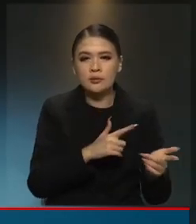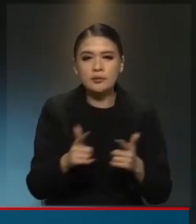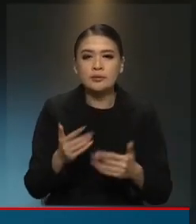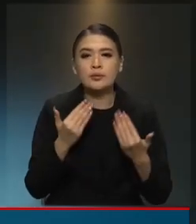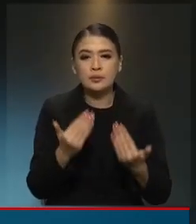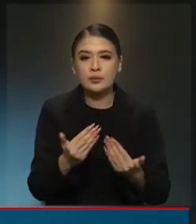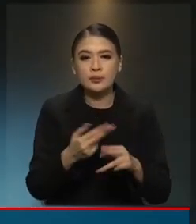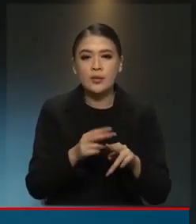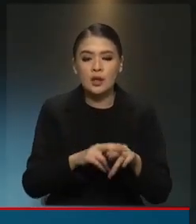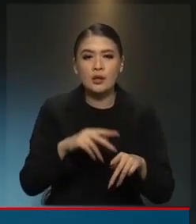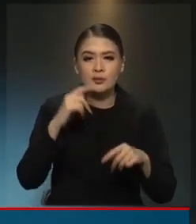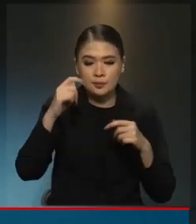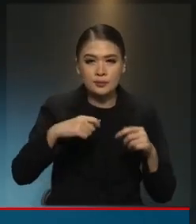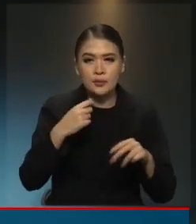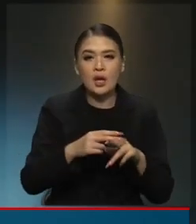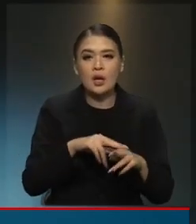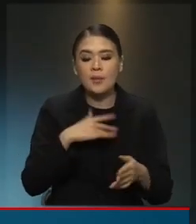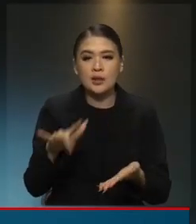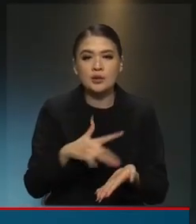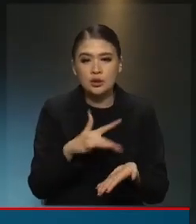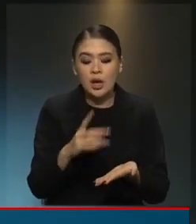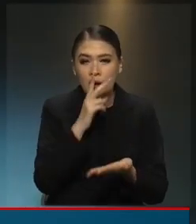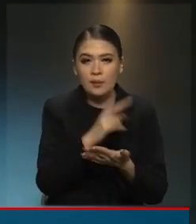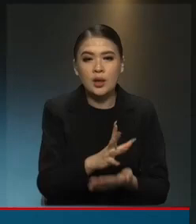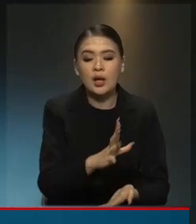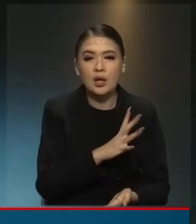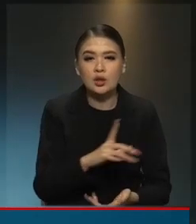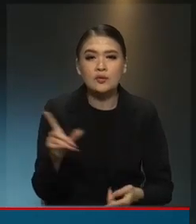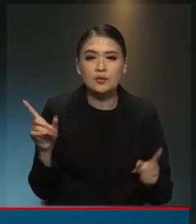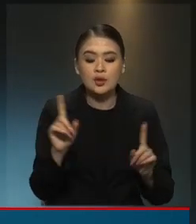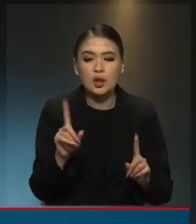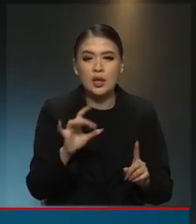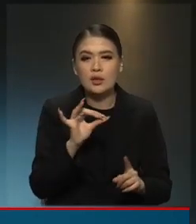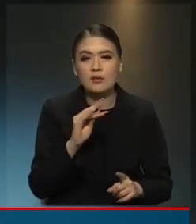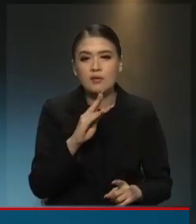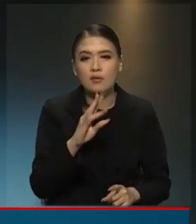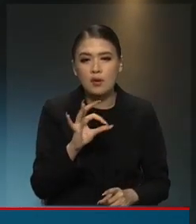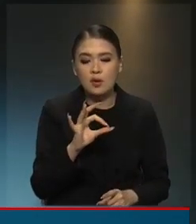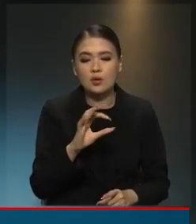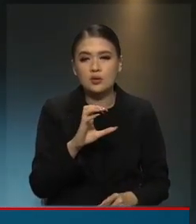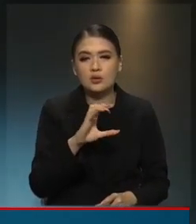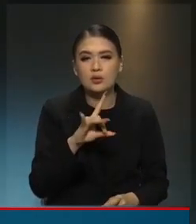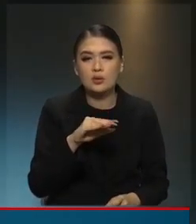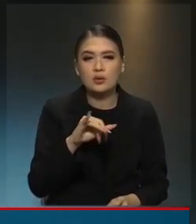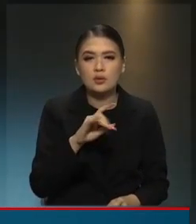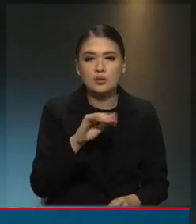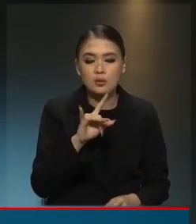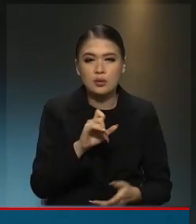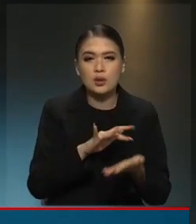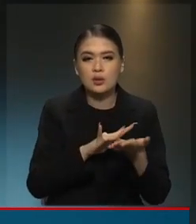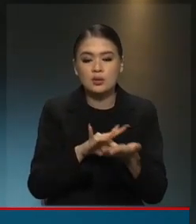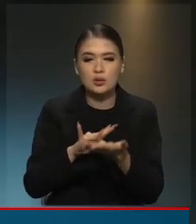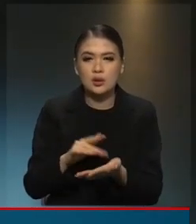передаче, я посмотрел бюджет, который мы в эту инфраструктуру, будем говорить, туристическую вкладываем. Вот